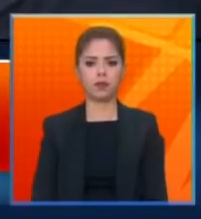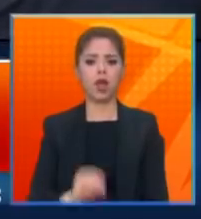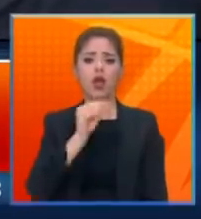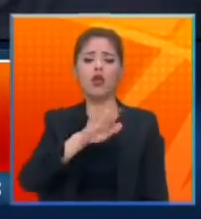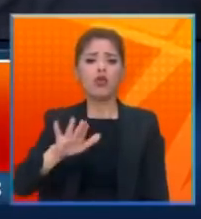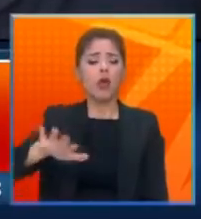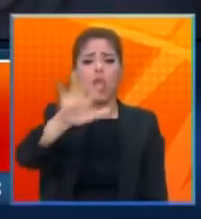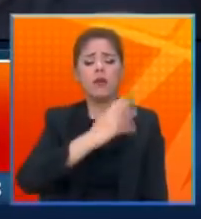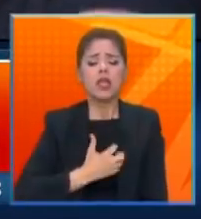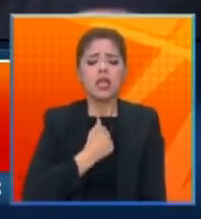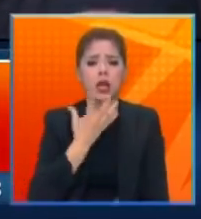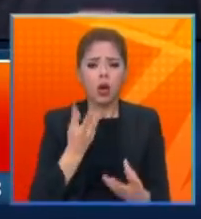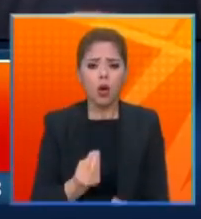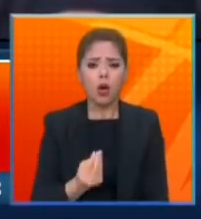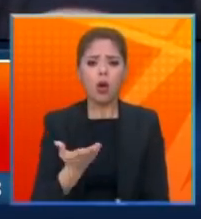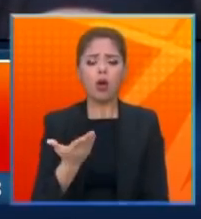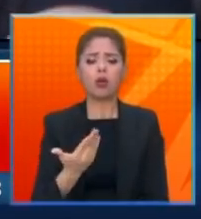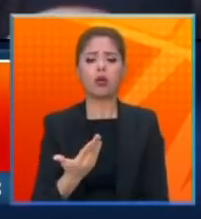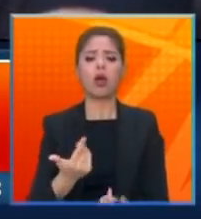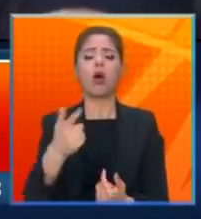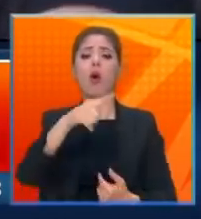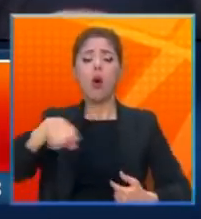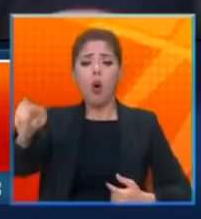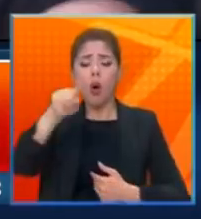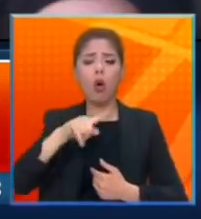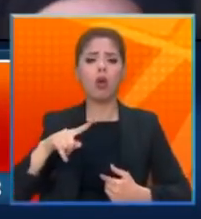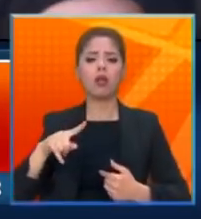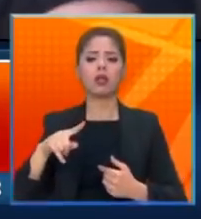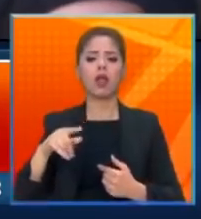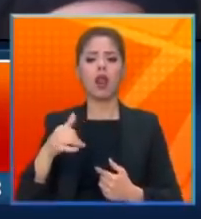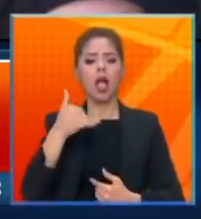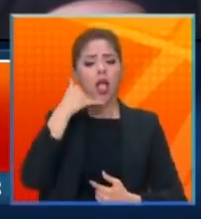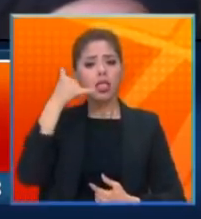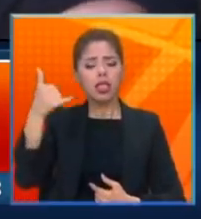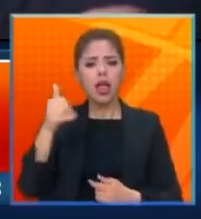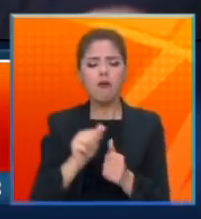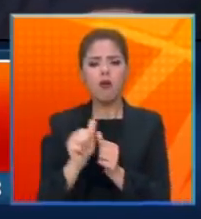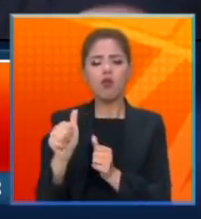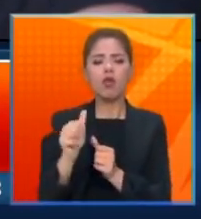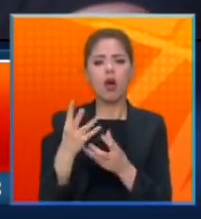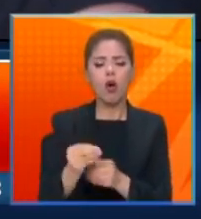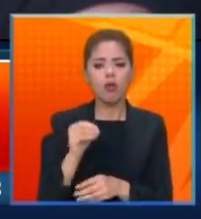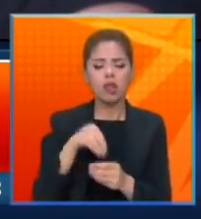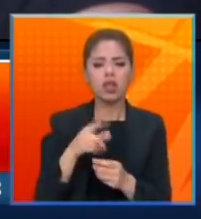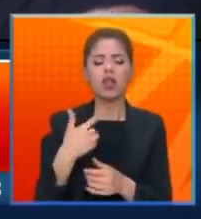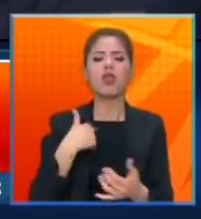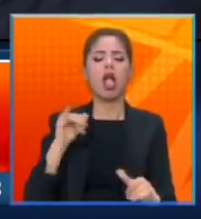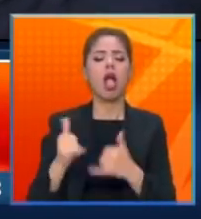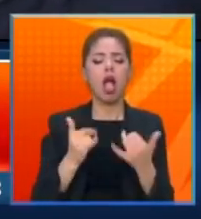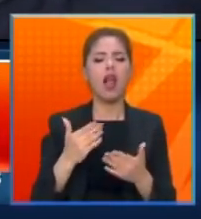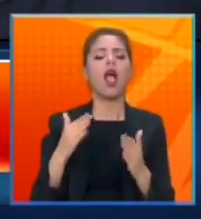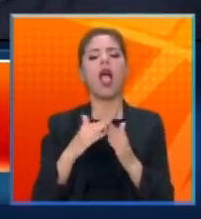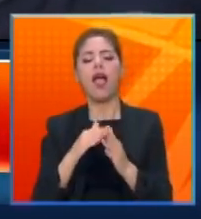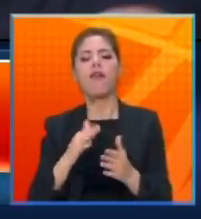Çocuklar çok bunaldı ve evde artık onlara... telefondan uzaklaştırmak için evde bütün faaliyetleri denedik.